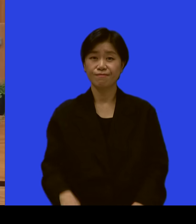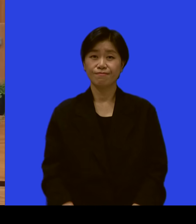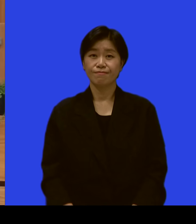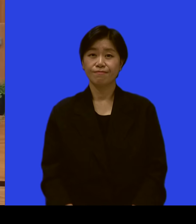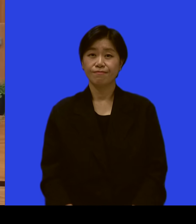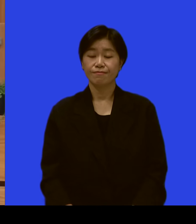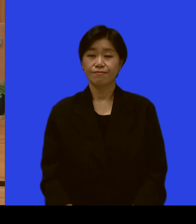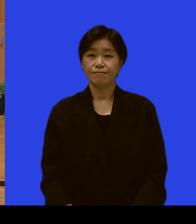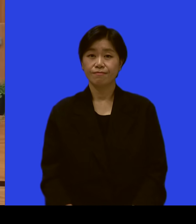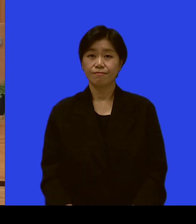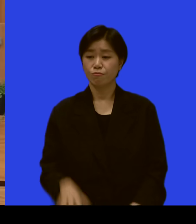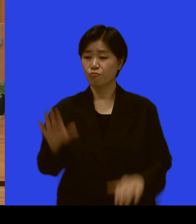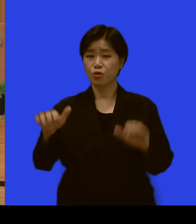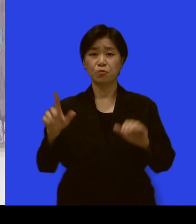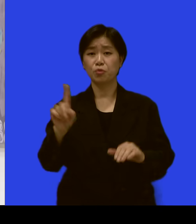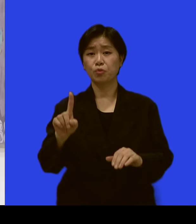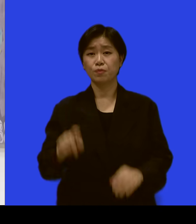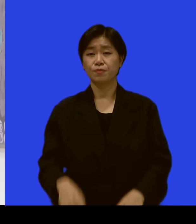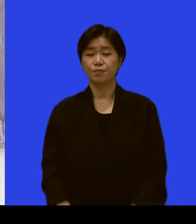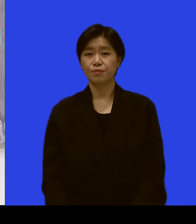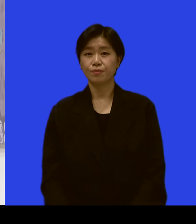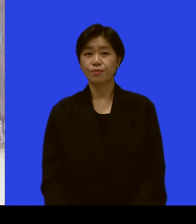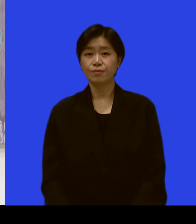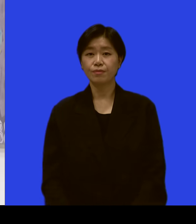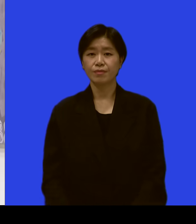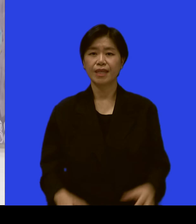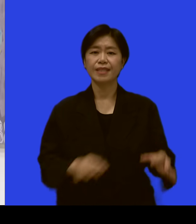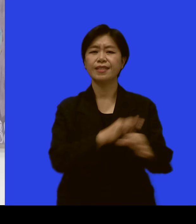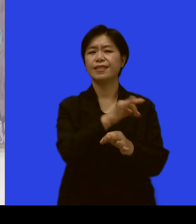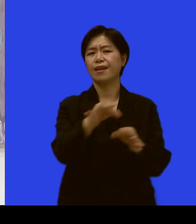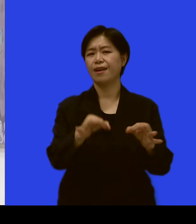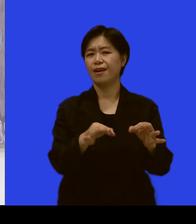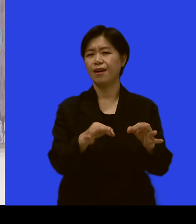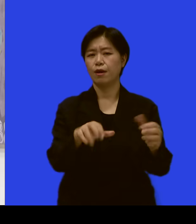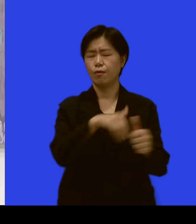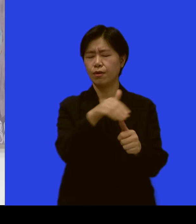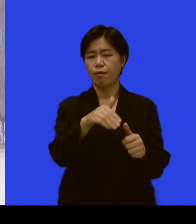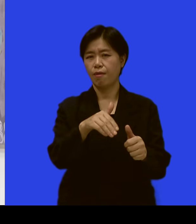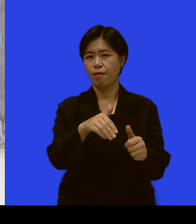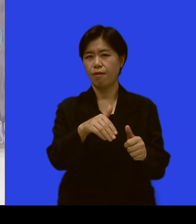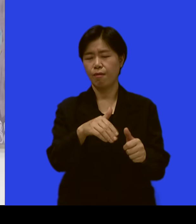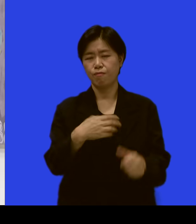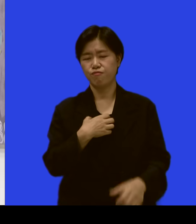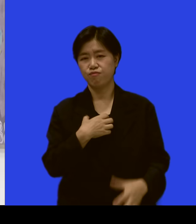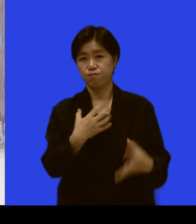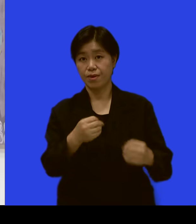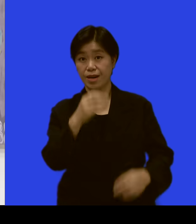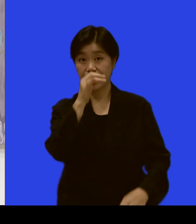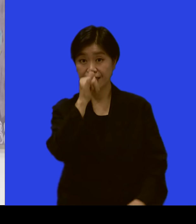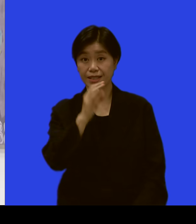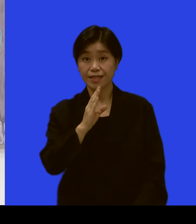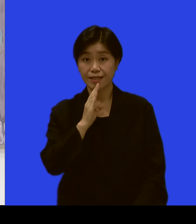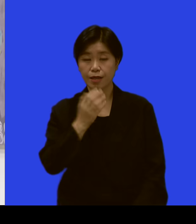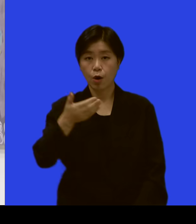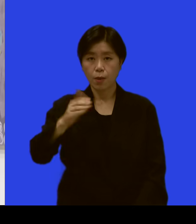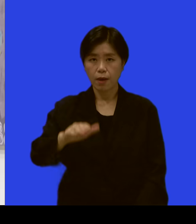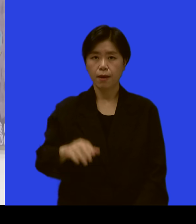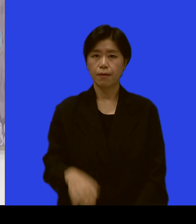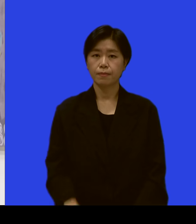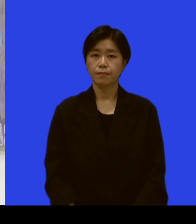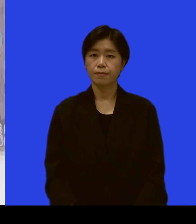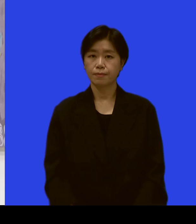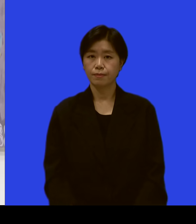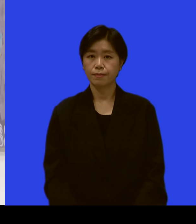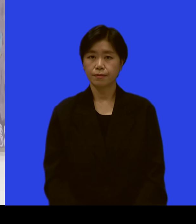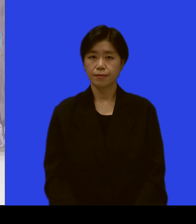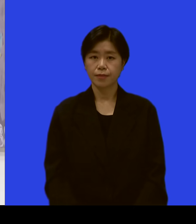사업이. 뭐가 좀 다른가요? 근데 시장이 굉장히 거칠거든요. 예, 예. 근데 그 시장에서도 당당하고 막